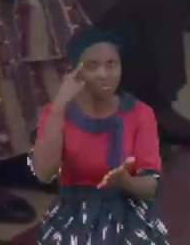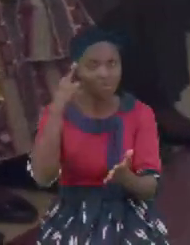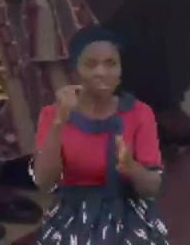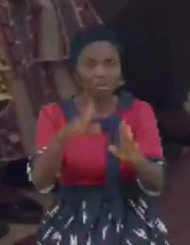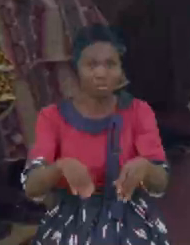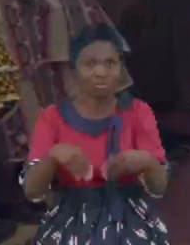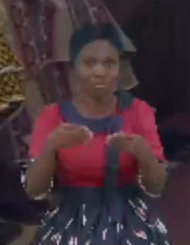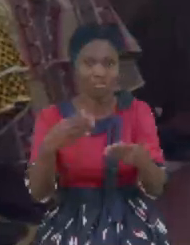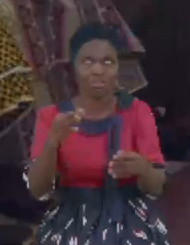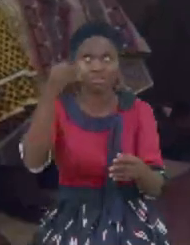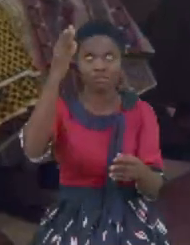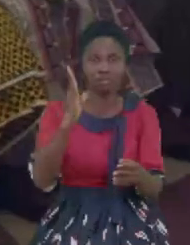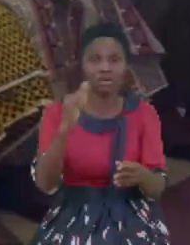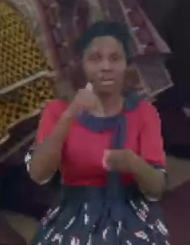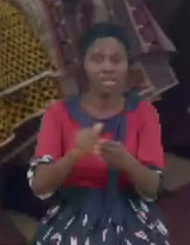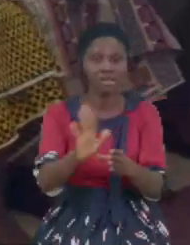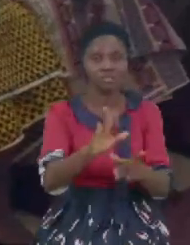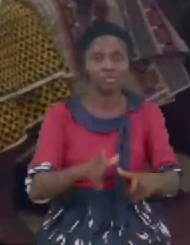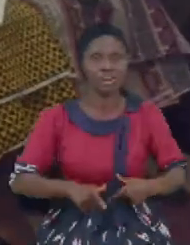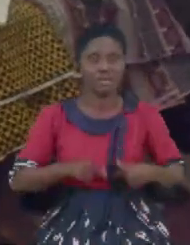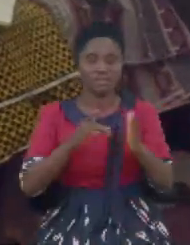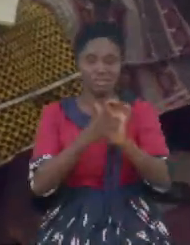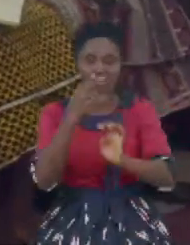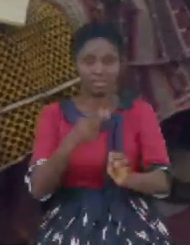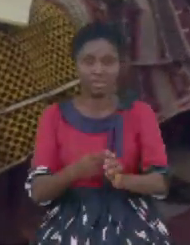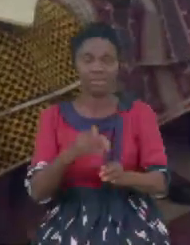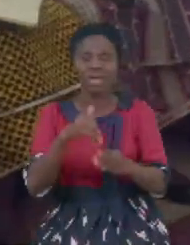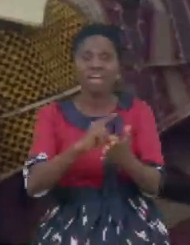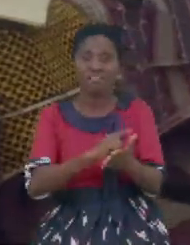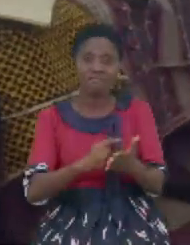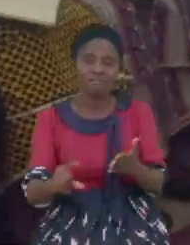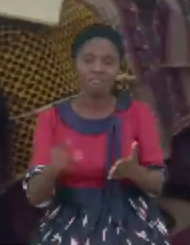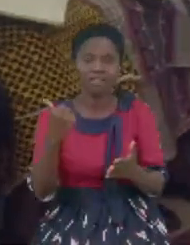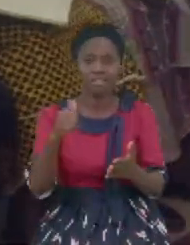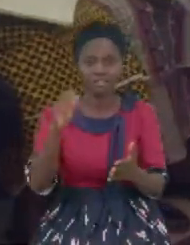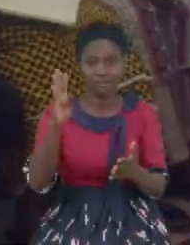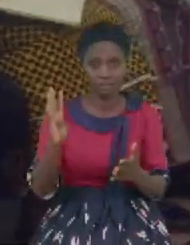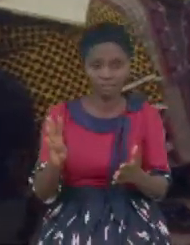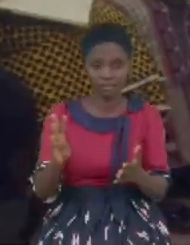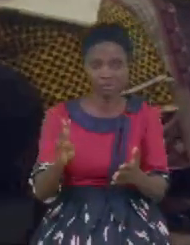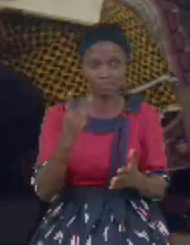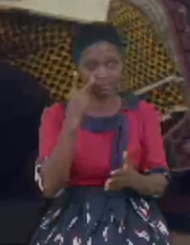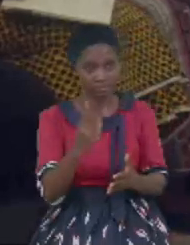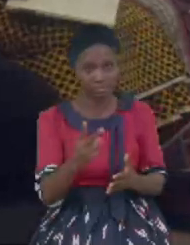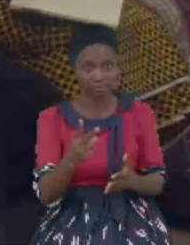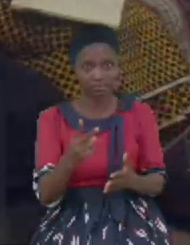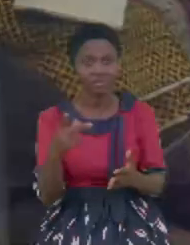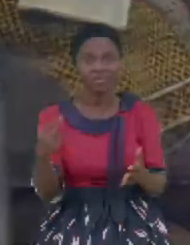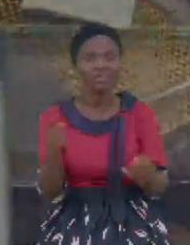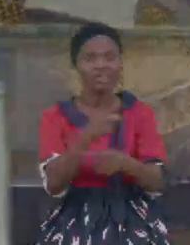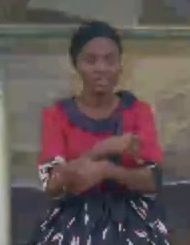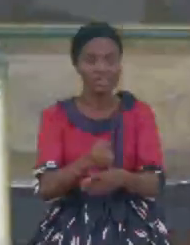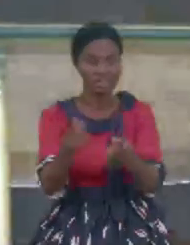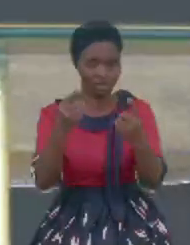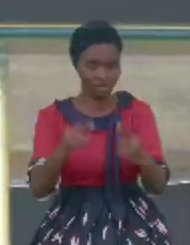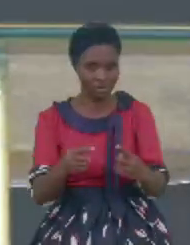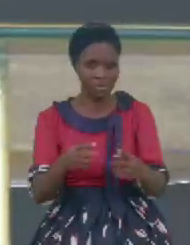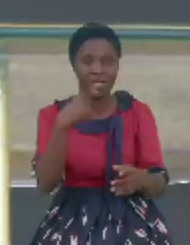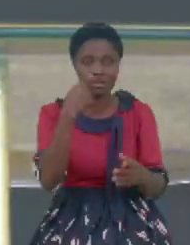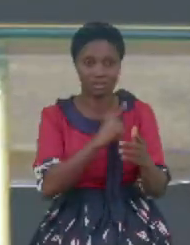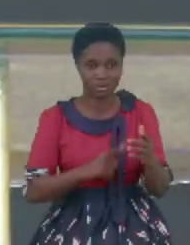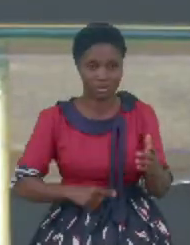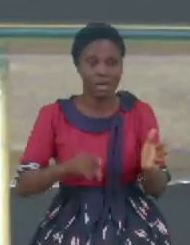pour la provision du Seigneur dans votre vie. Voilà le verset 14. Voici les jours